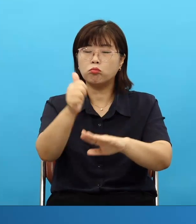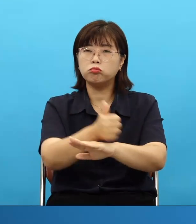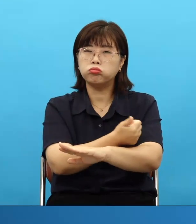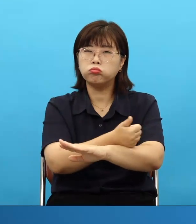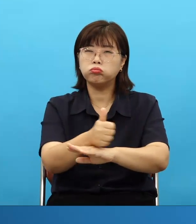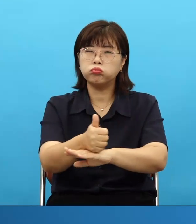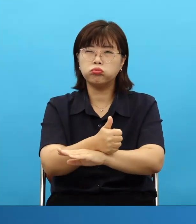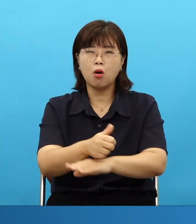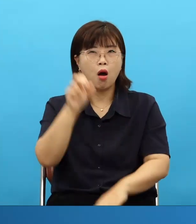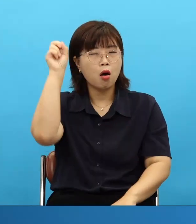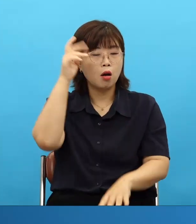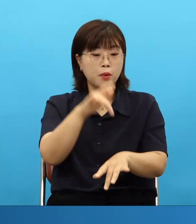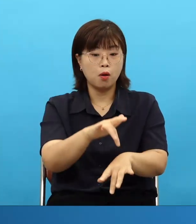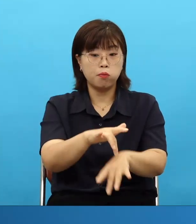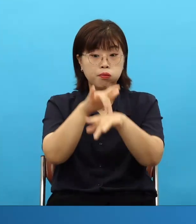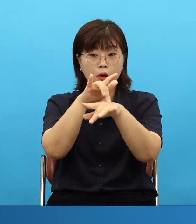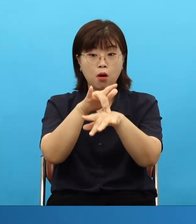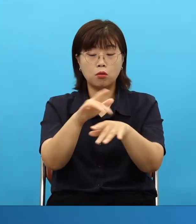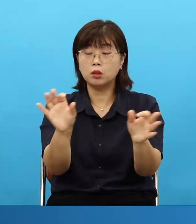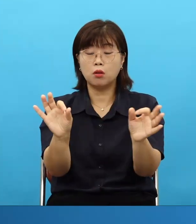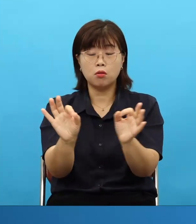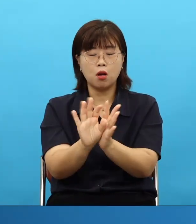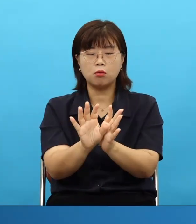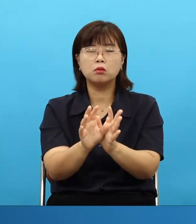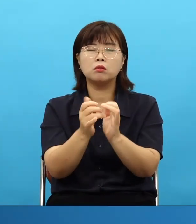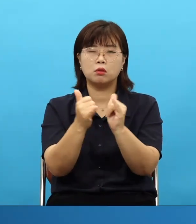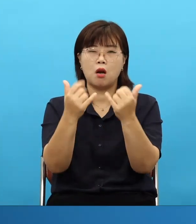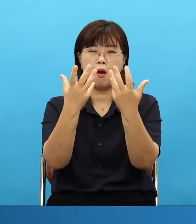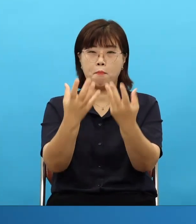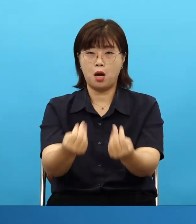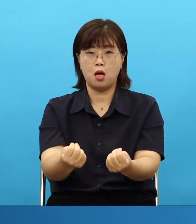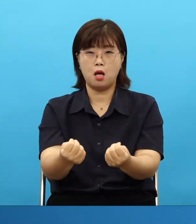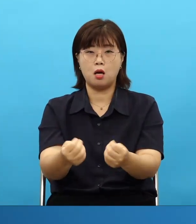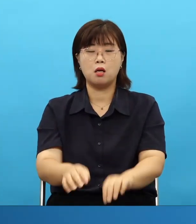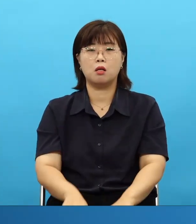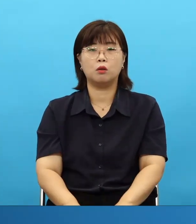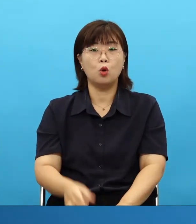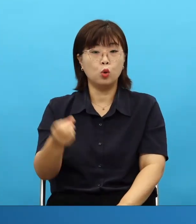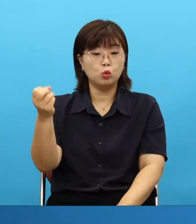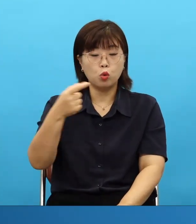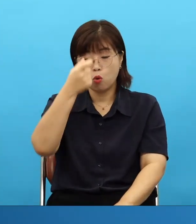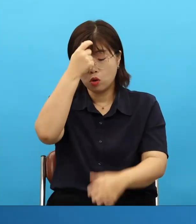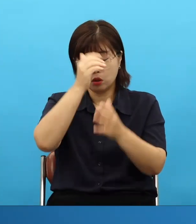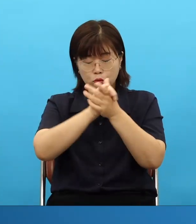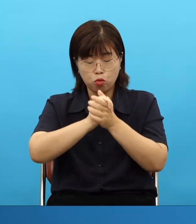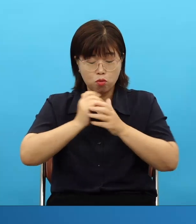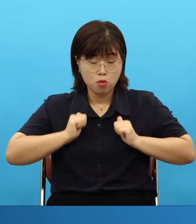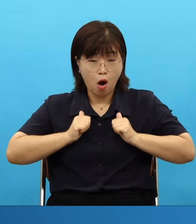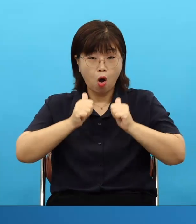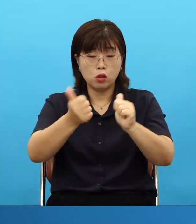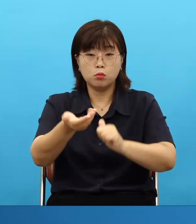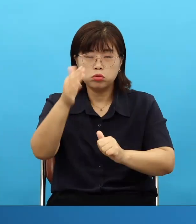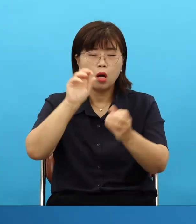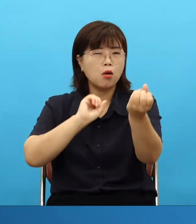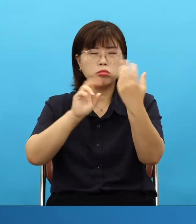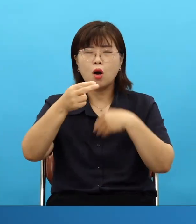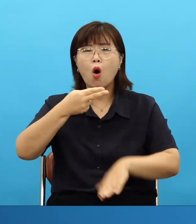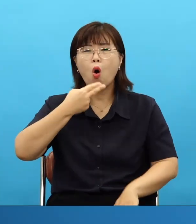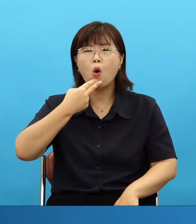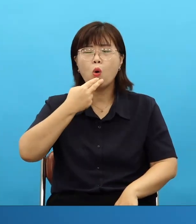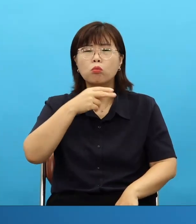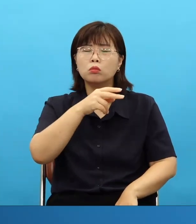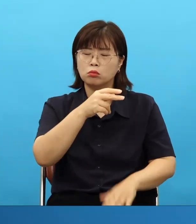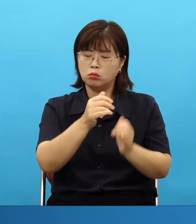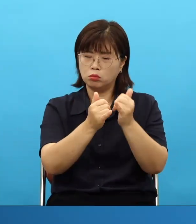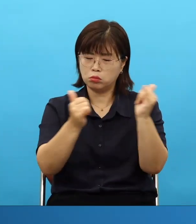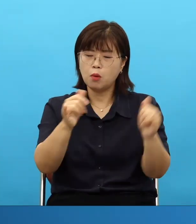my walk of faith until now, I've seen a lot of people who've come to church and all of a sudden they quit. 응답 못 받는 사람도 많아요. I've seen a lot of people who don't receive any 알 수 answers. 없지만은